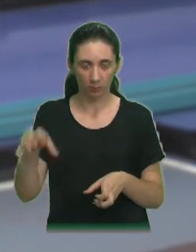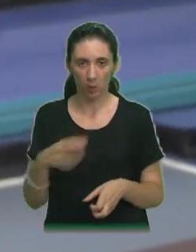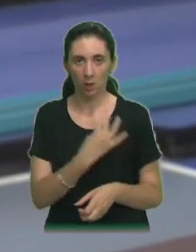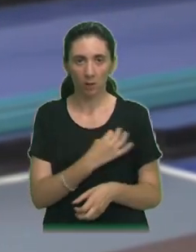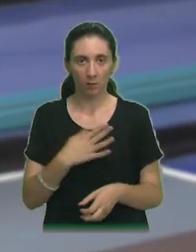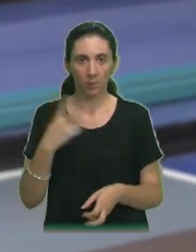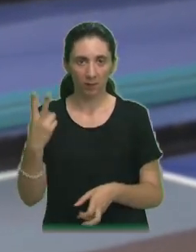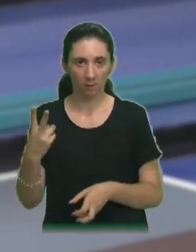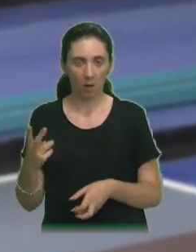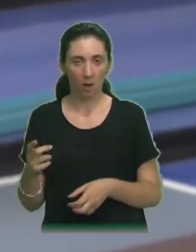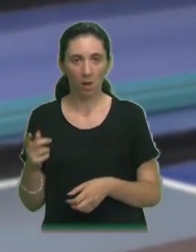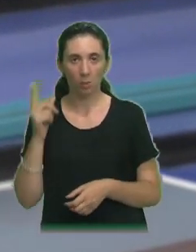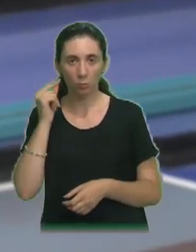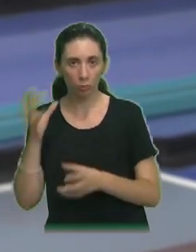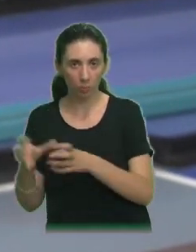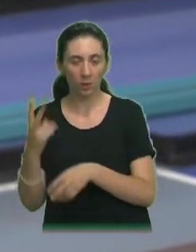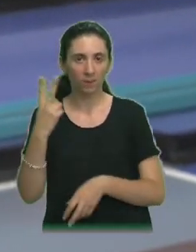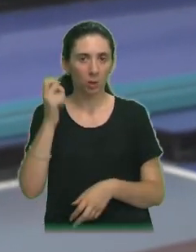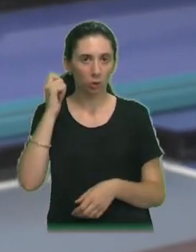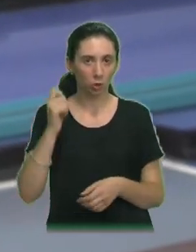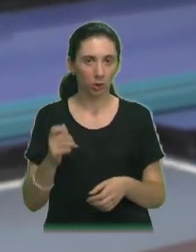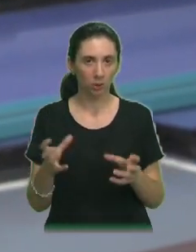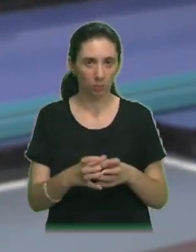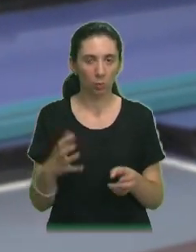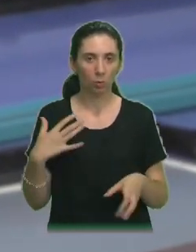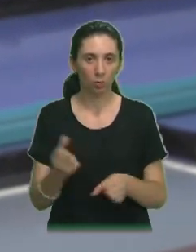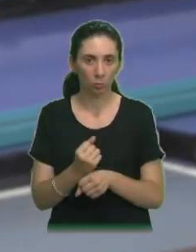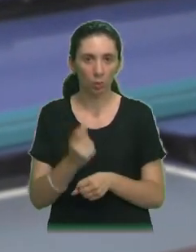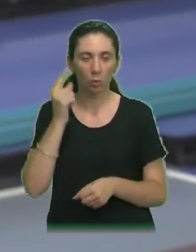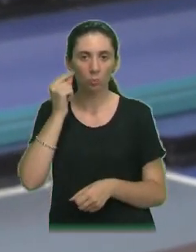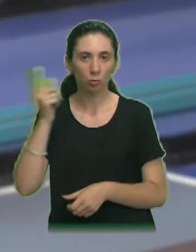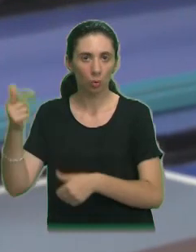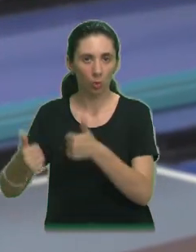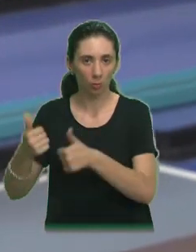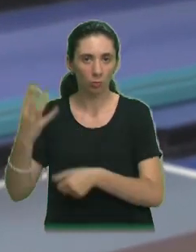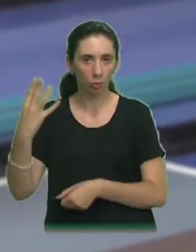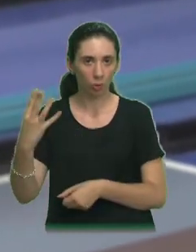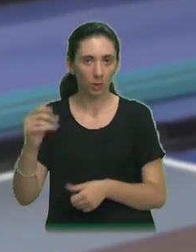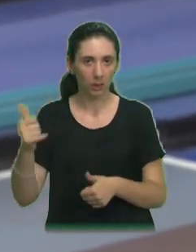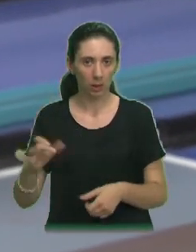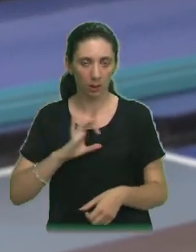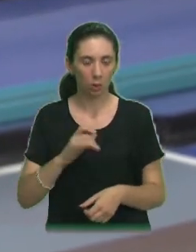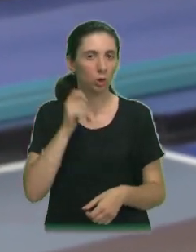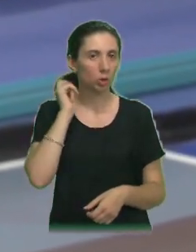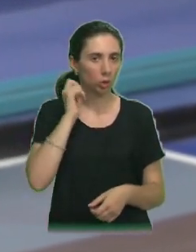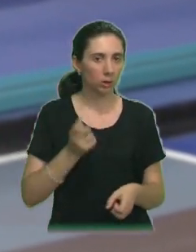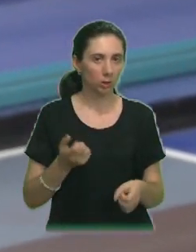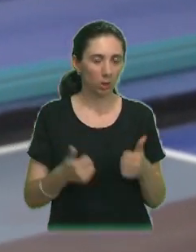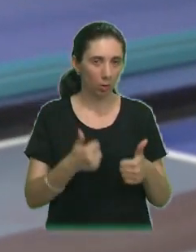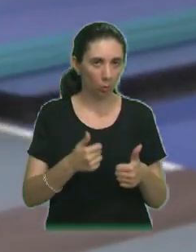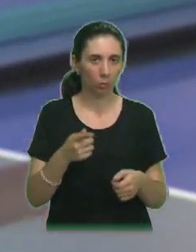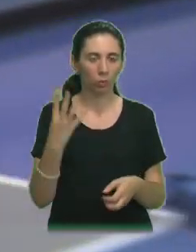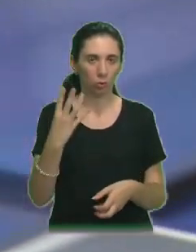2 muške ekipe, 2 ženske ekipe i uspjeli smo osvojiti u muškoj konkurenciji 4 zlata i u ženskoj 4 zlata.